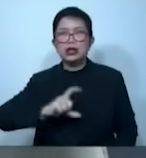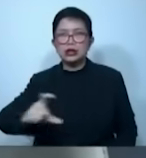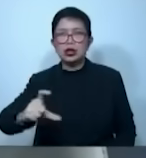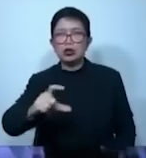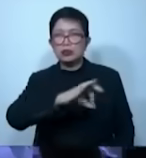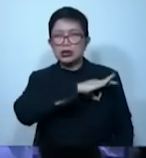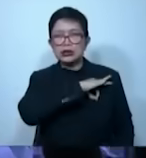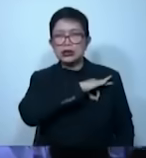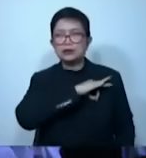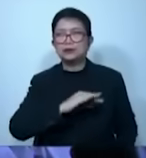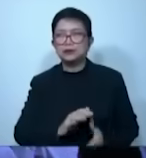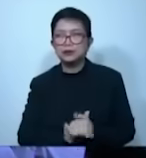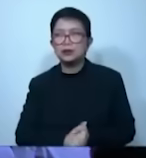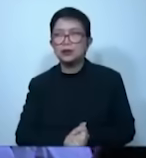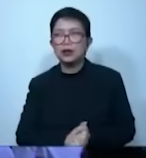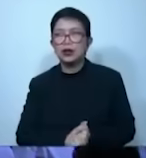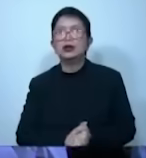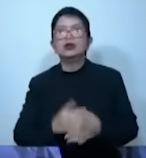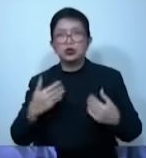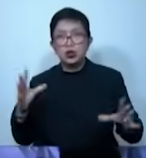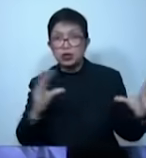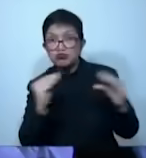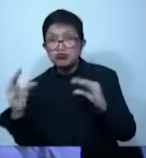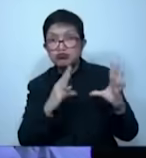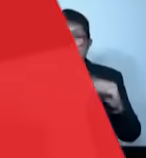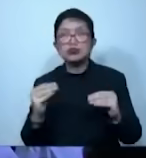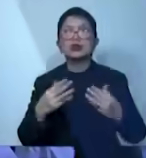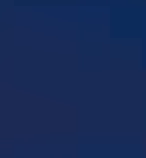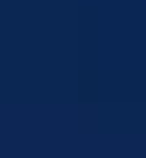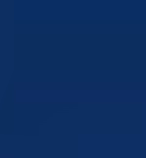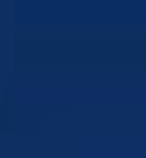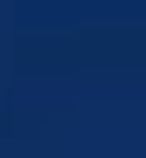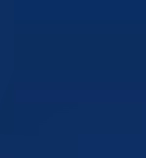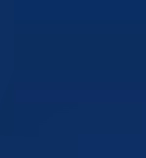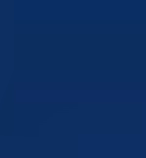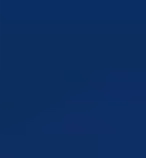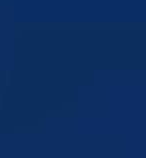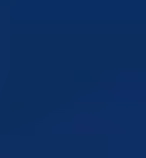presiden yang tadi sudah berdebat dan saling bertanya dikesempatan malam hari